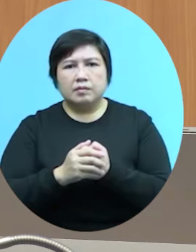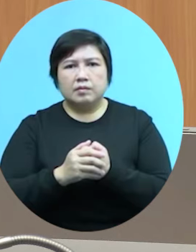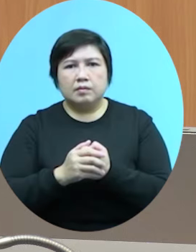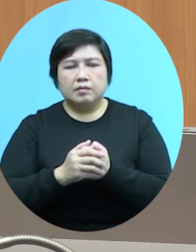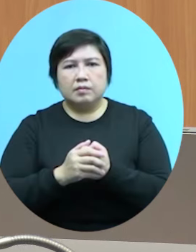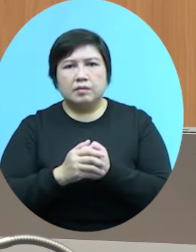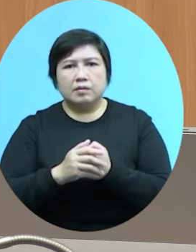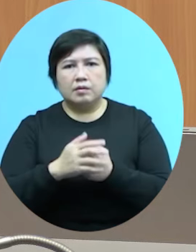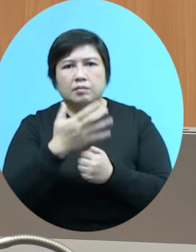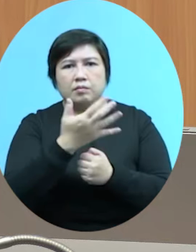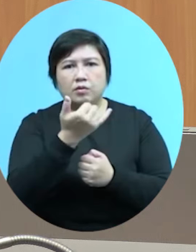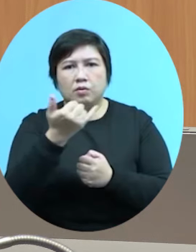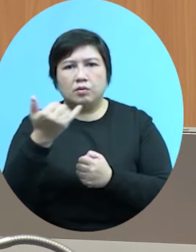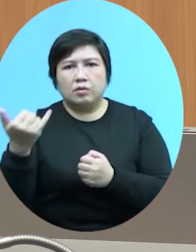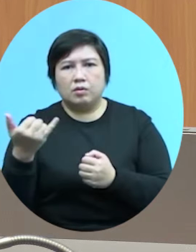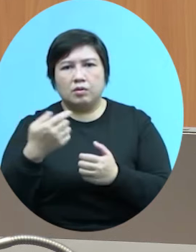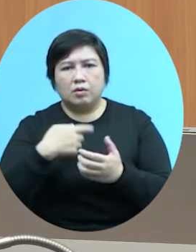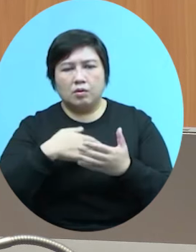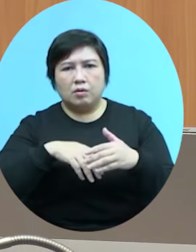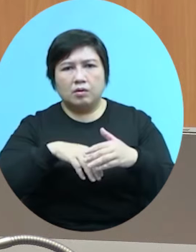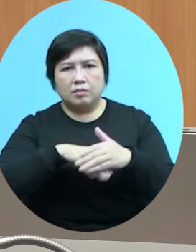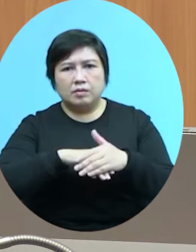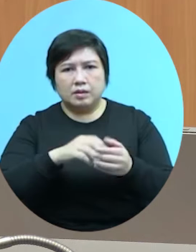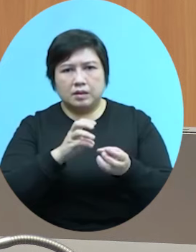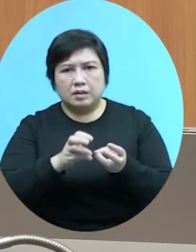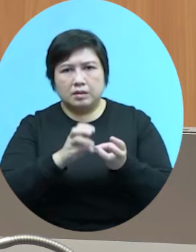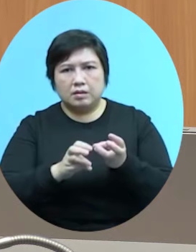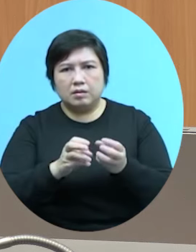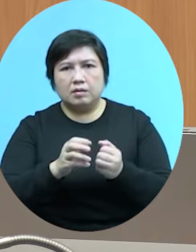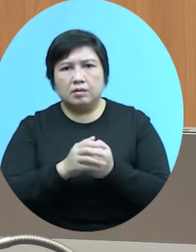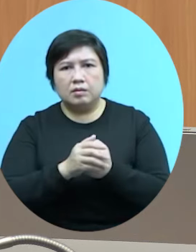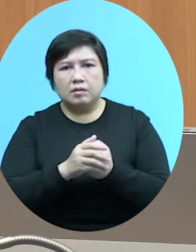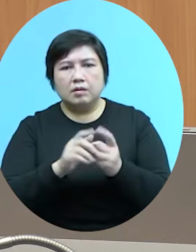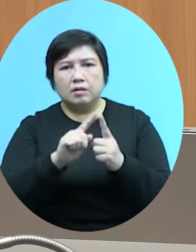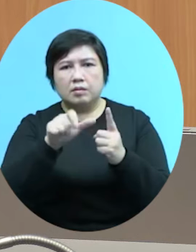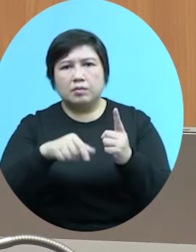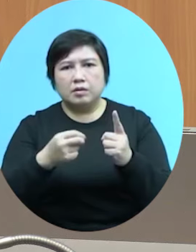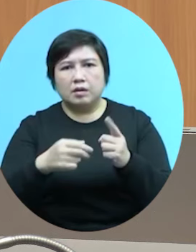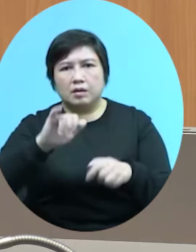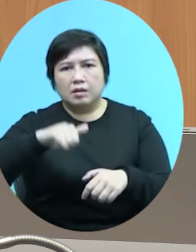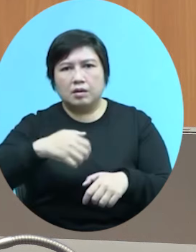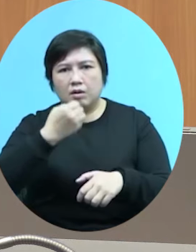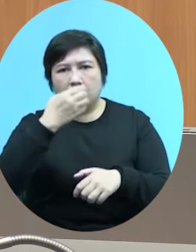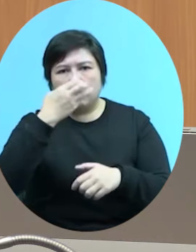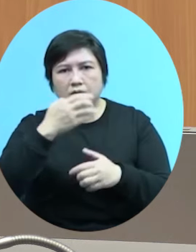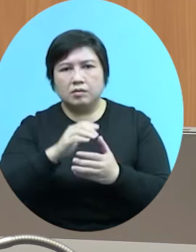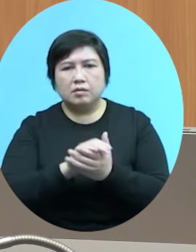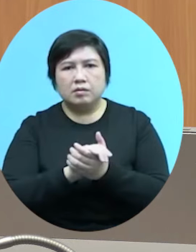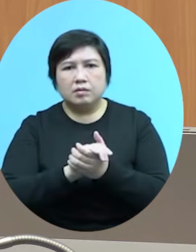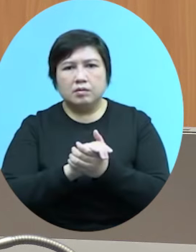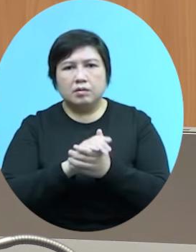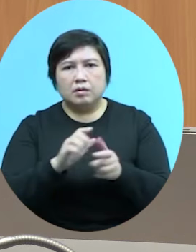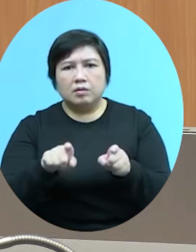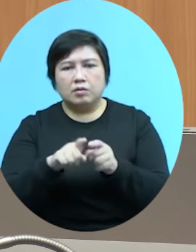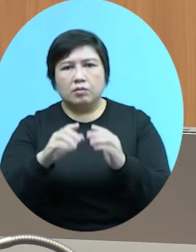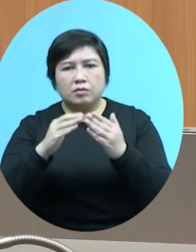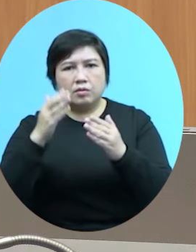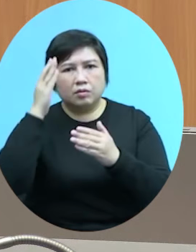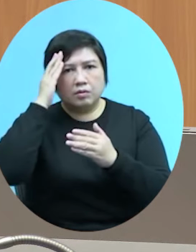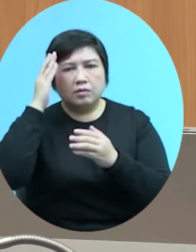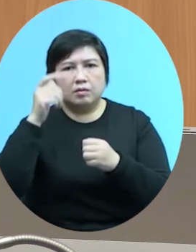5666我的資料就是它是11月7日到港但是它同住的人